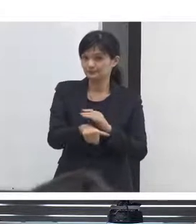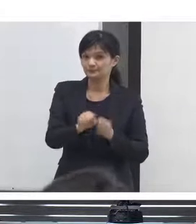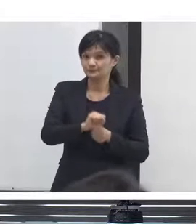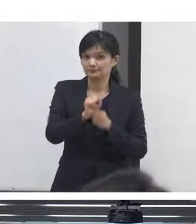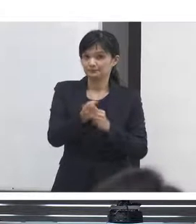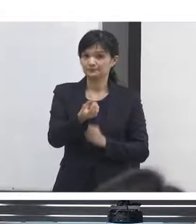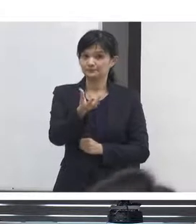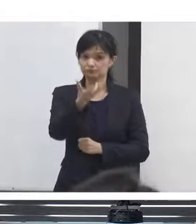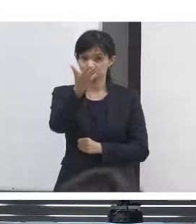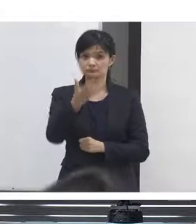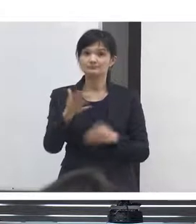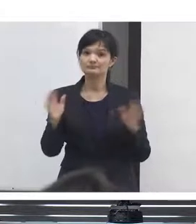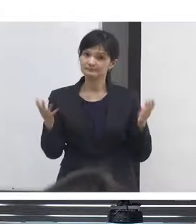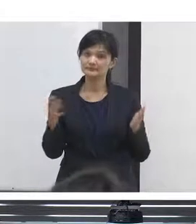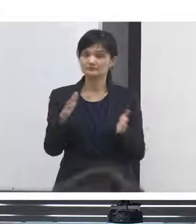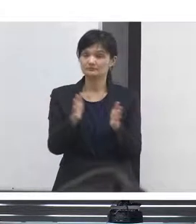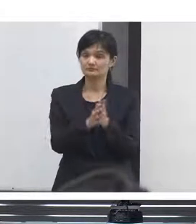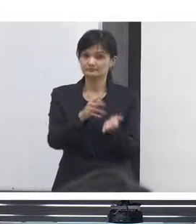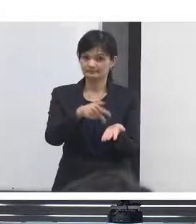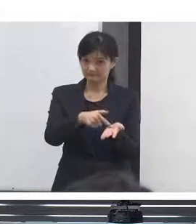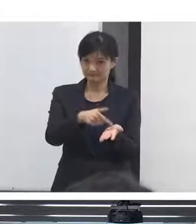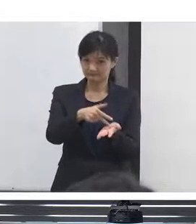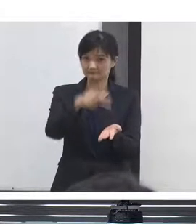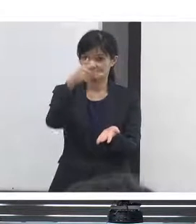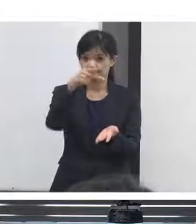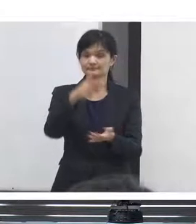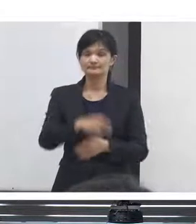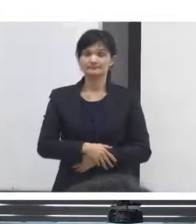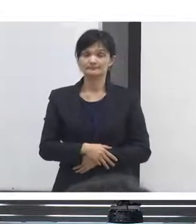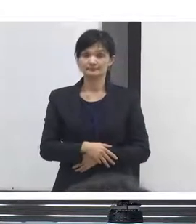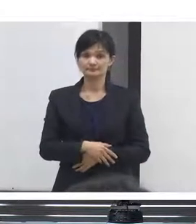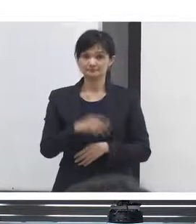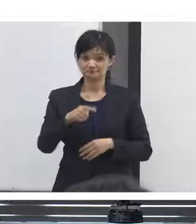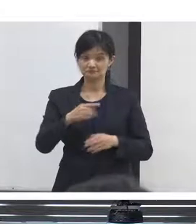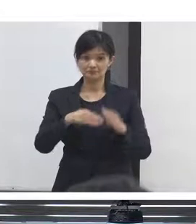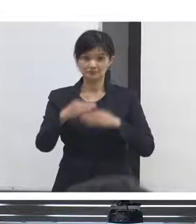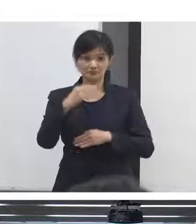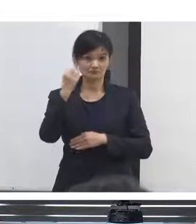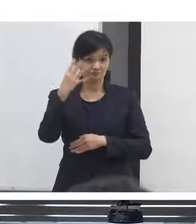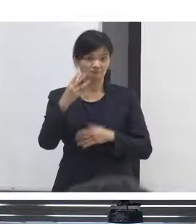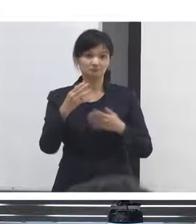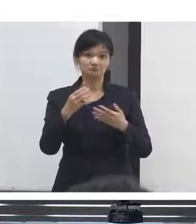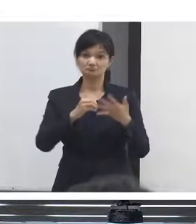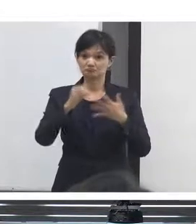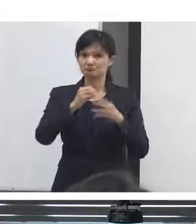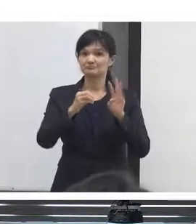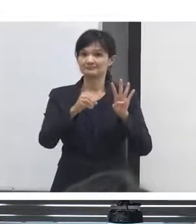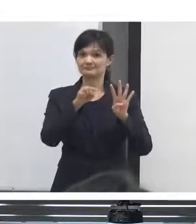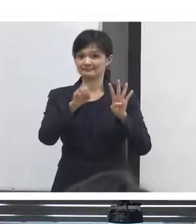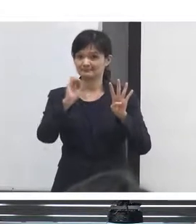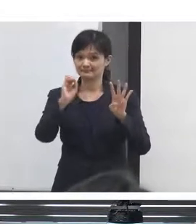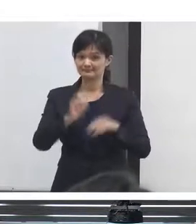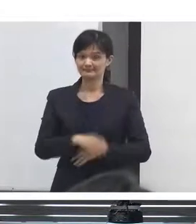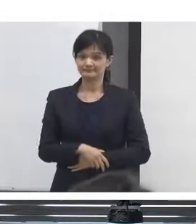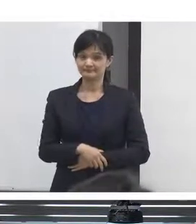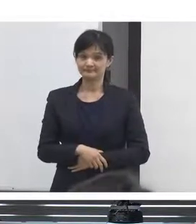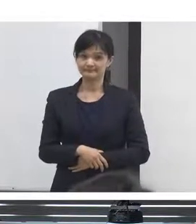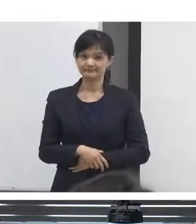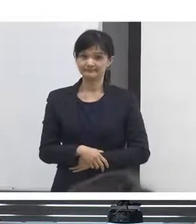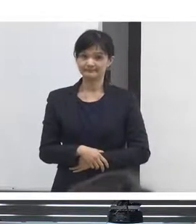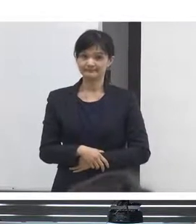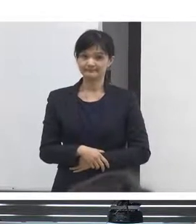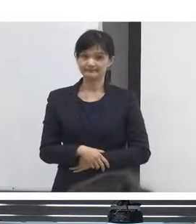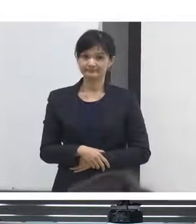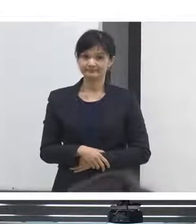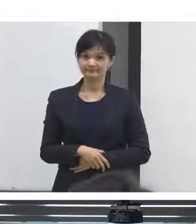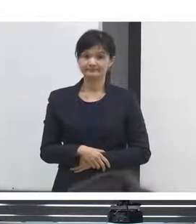已经经历了7次的这个资料这个版本的更新了，现在已经到4.0了。那一样